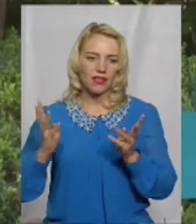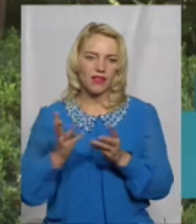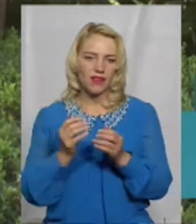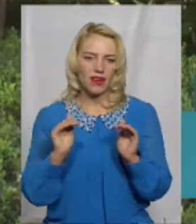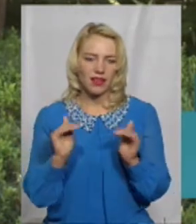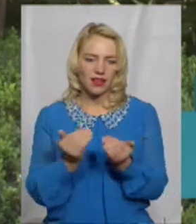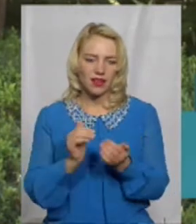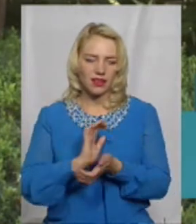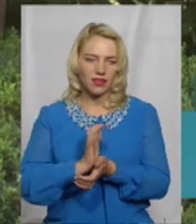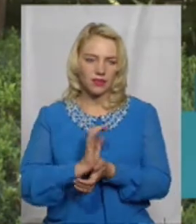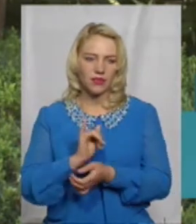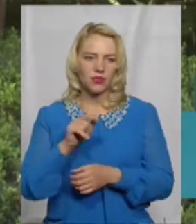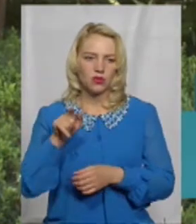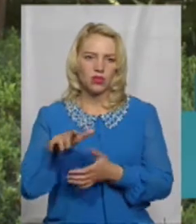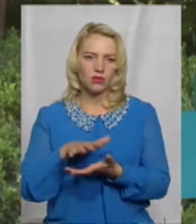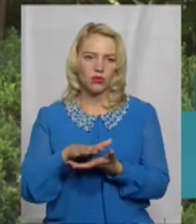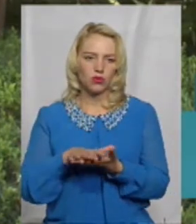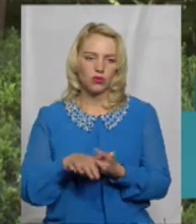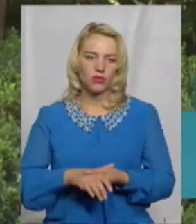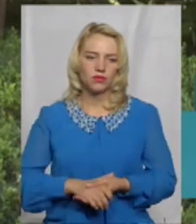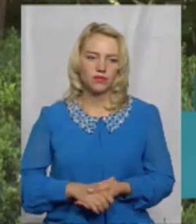що їм в них брудно.